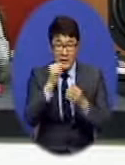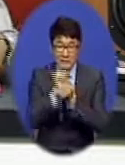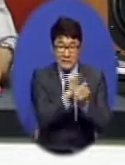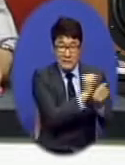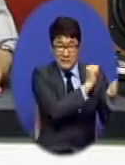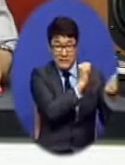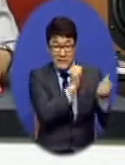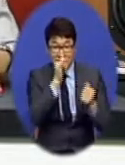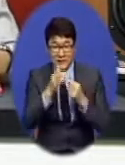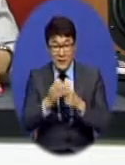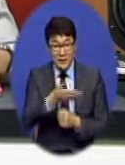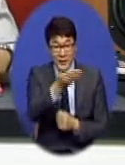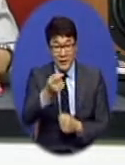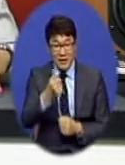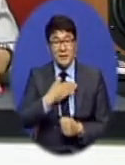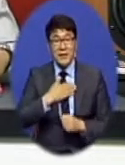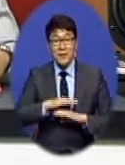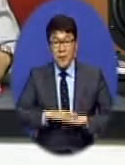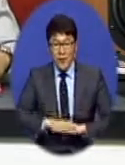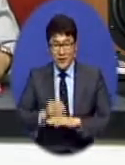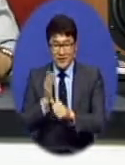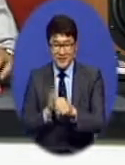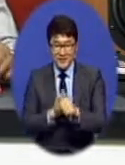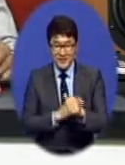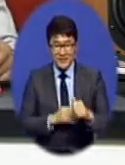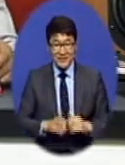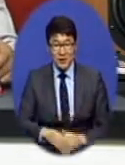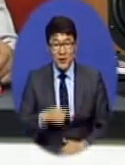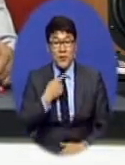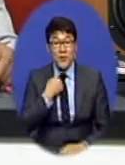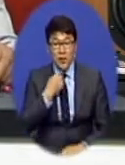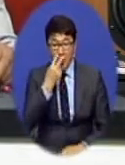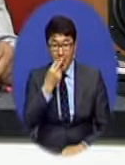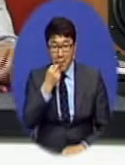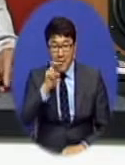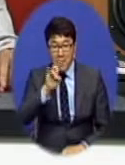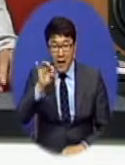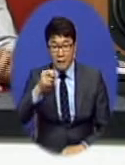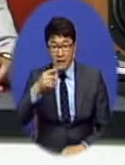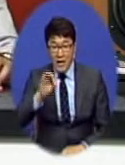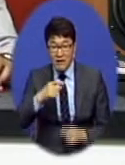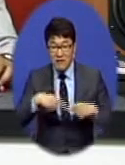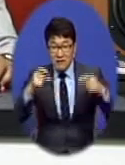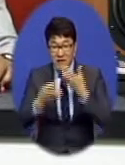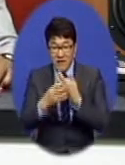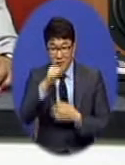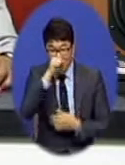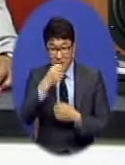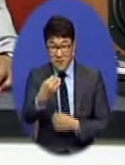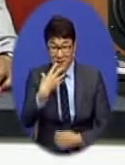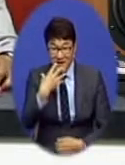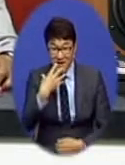다음에 참가하실 때에는 꼭 참여를 한번 참고 네, 그러게요. 자, 목감기에 매운탕이 좋다는 말씀을 해주신